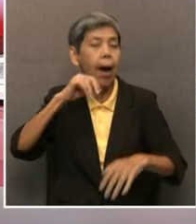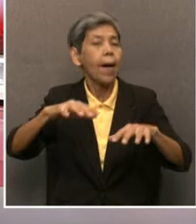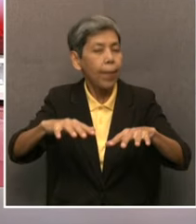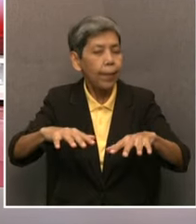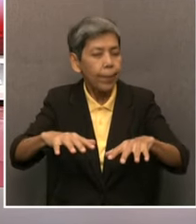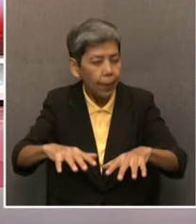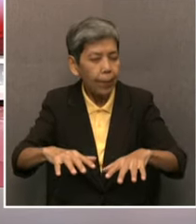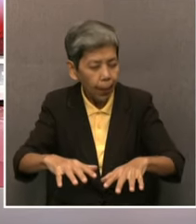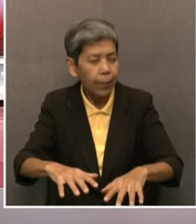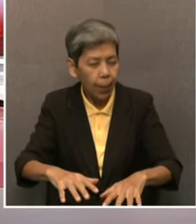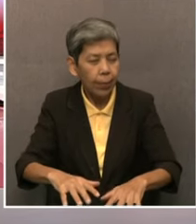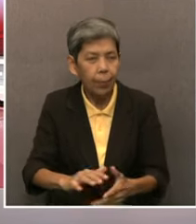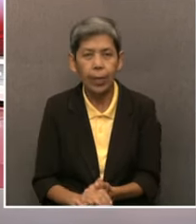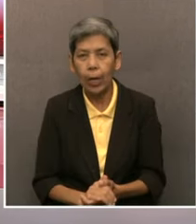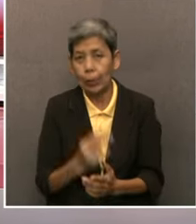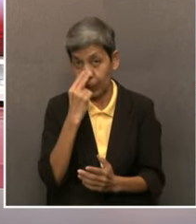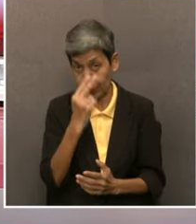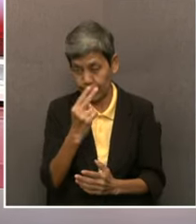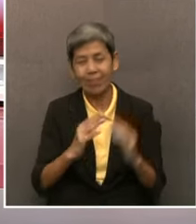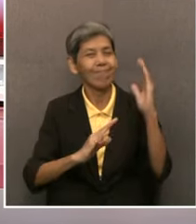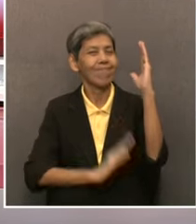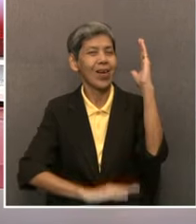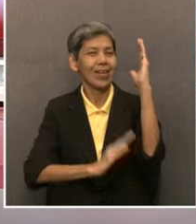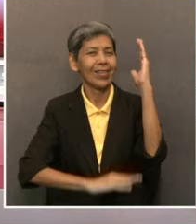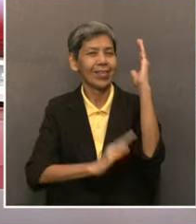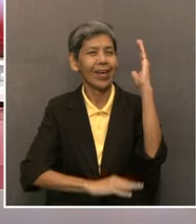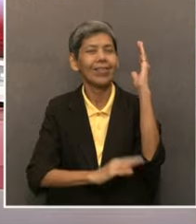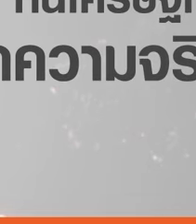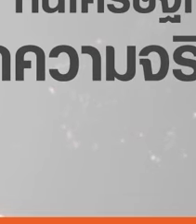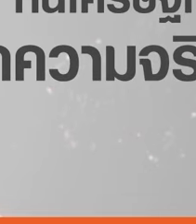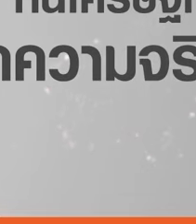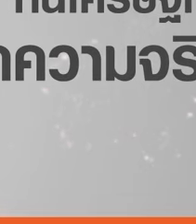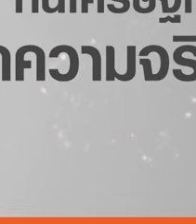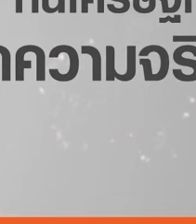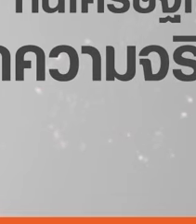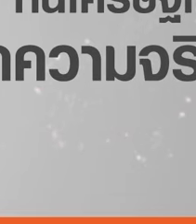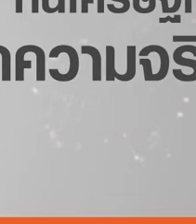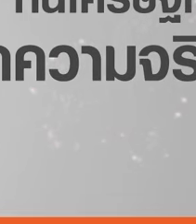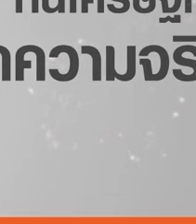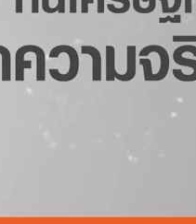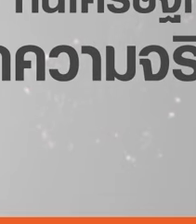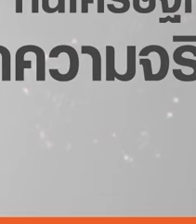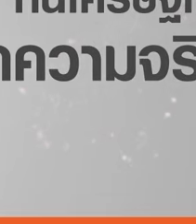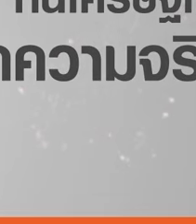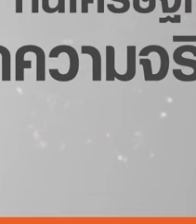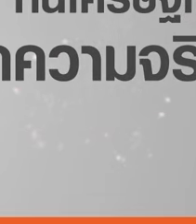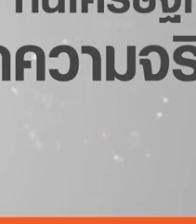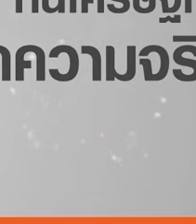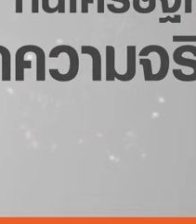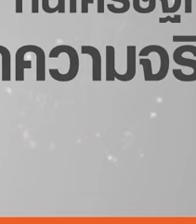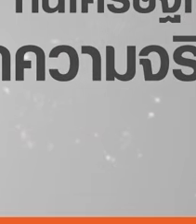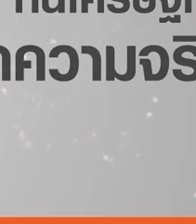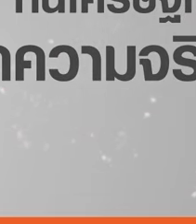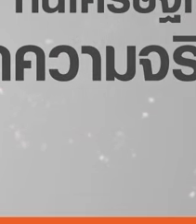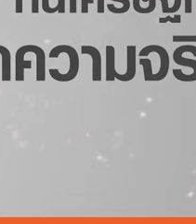งเกือบทั้งหมดแล้วค่ะนี่ก็คือภาพรวมสถานการณ์น้ำท่วมใต้ในครั้งนี้ค่ะ ขอบคุณที่ติดตามรับชมรายการ TNN News ข่า